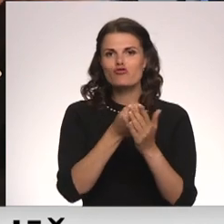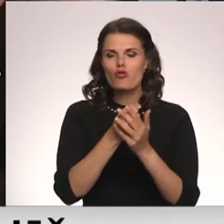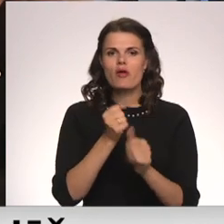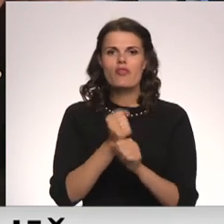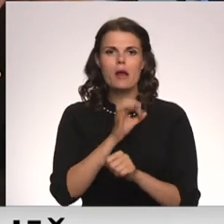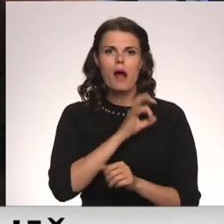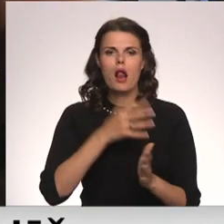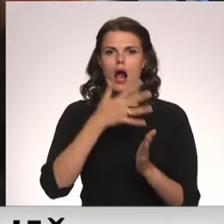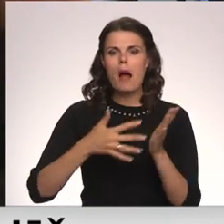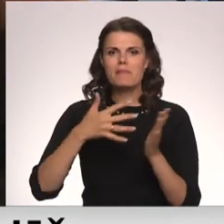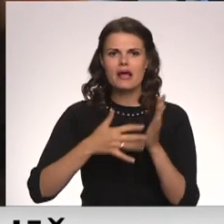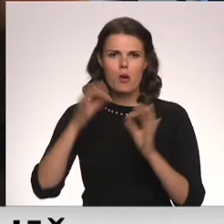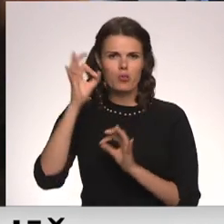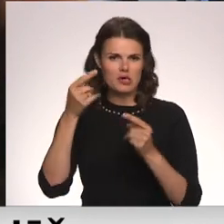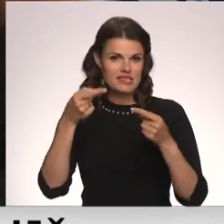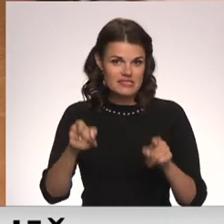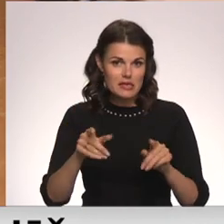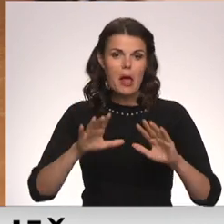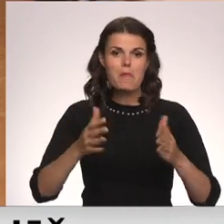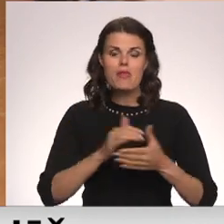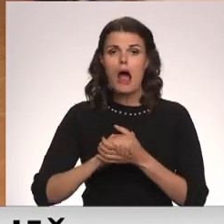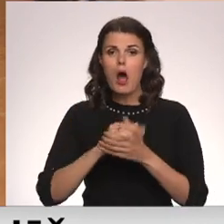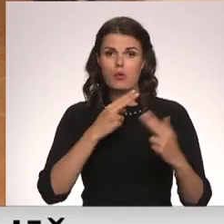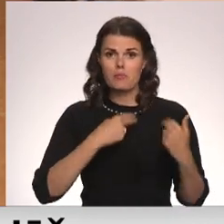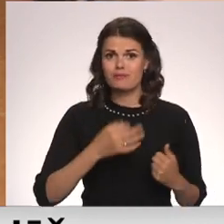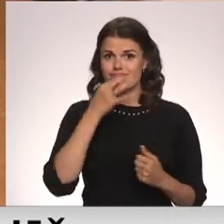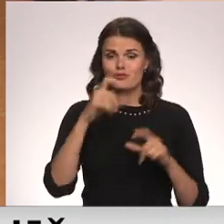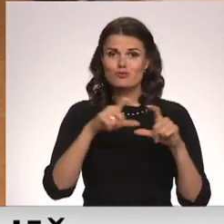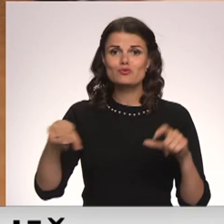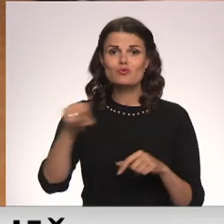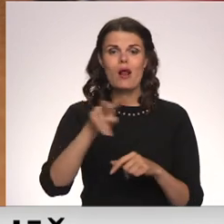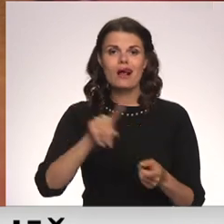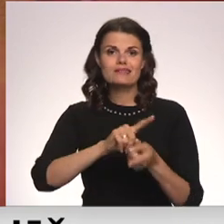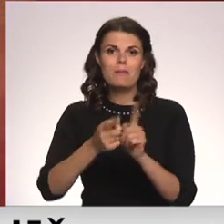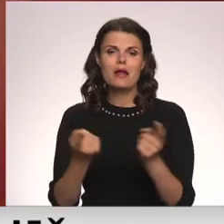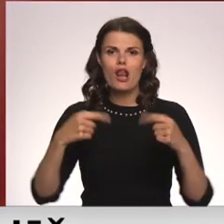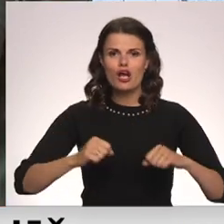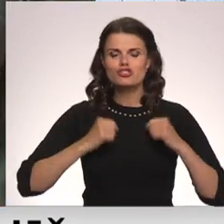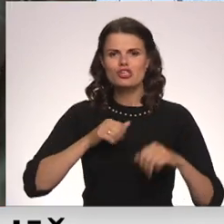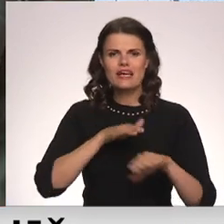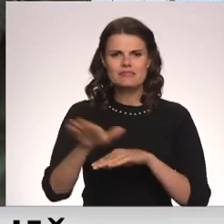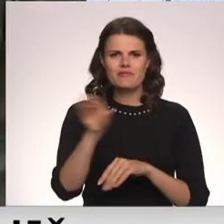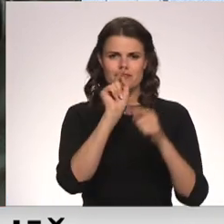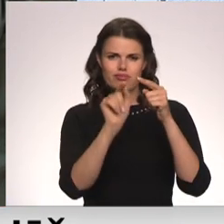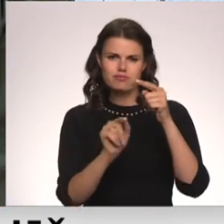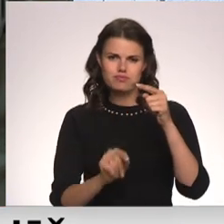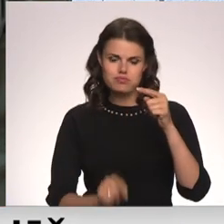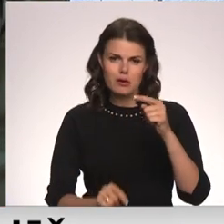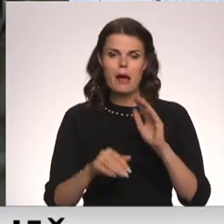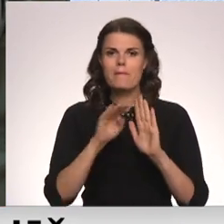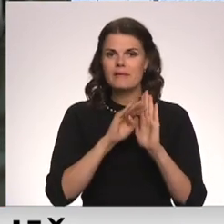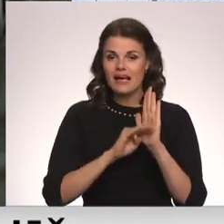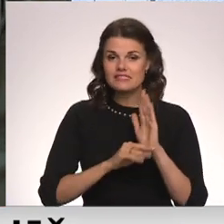algas aprēķināšanas koeficientiem. Arotbiedrībā uzskata, ka skolas, kuras pārejas laikā cenšas izpildīt visas prasības un pēc